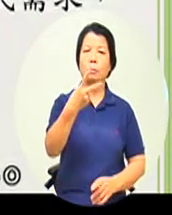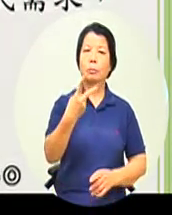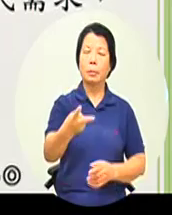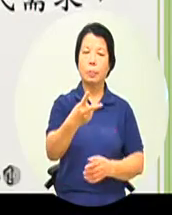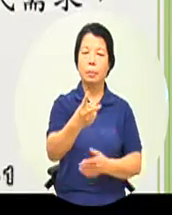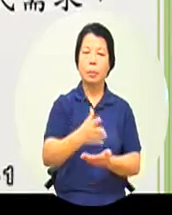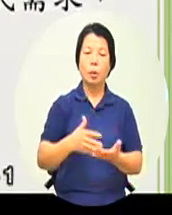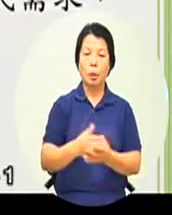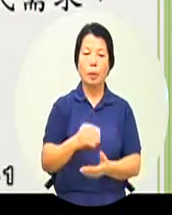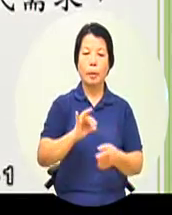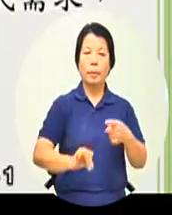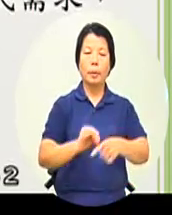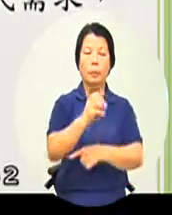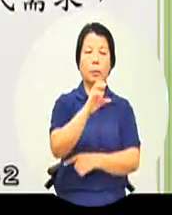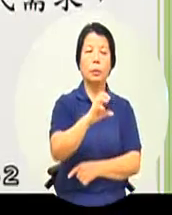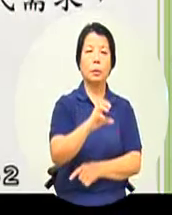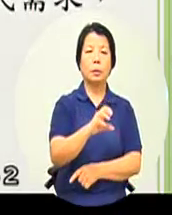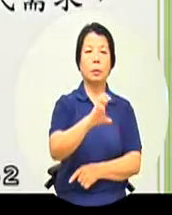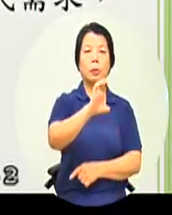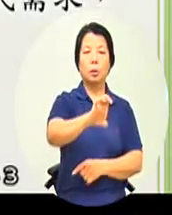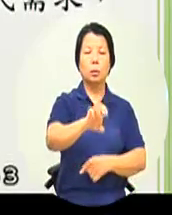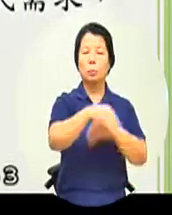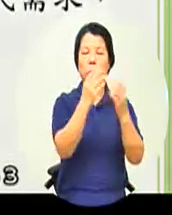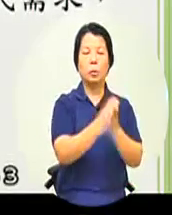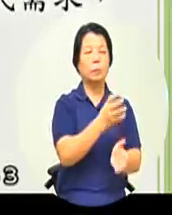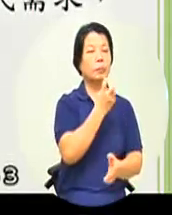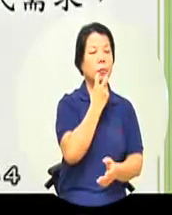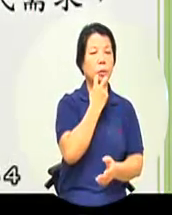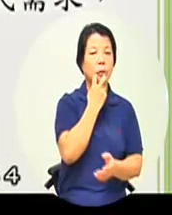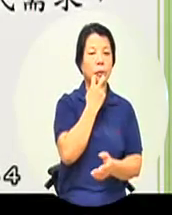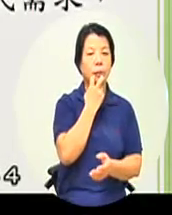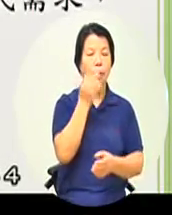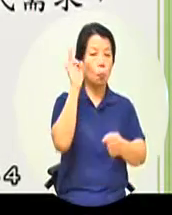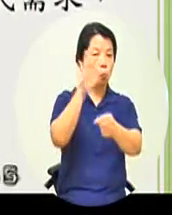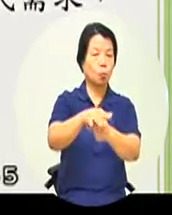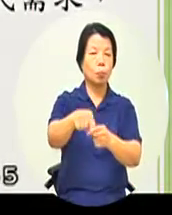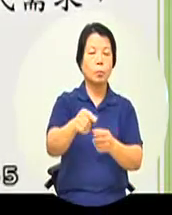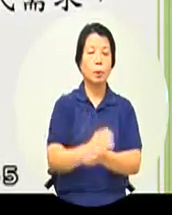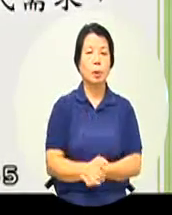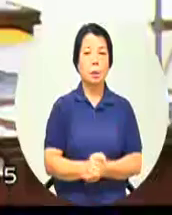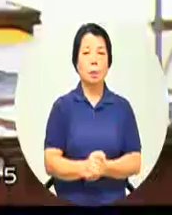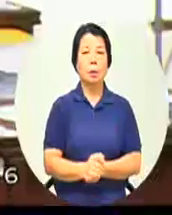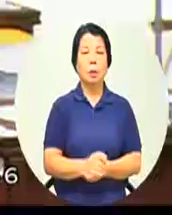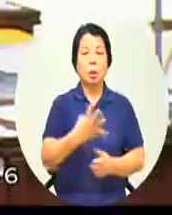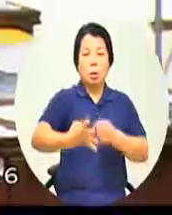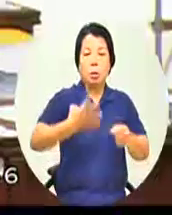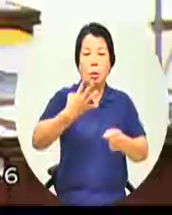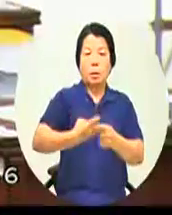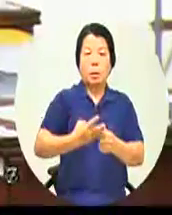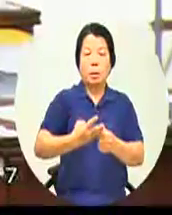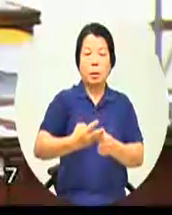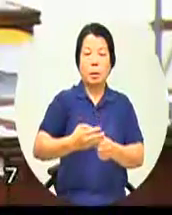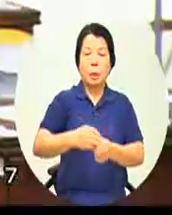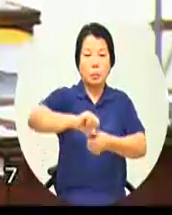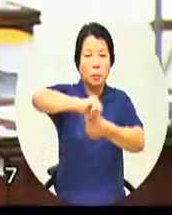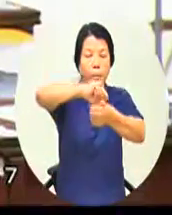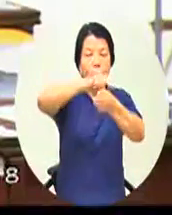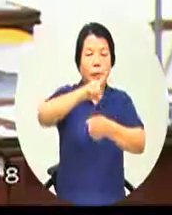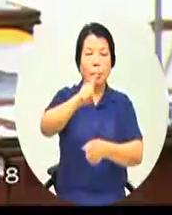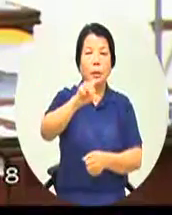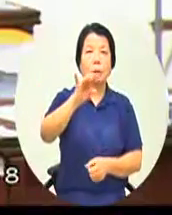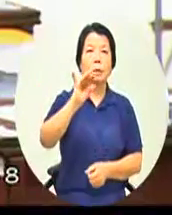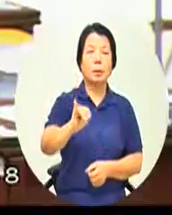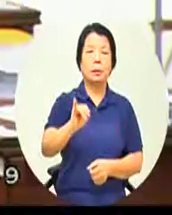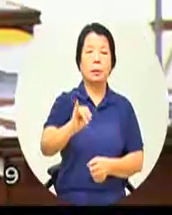九成拢是中央负担的嘛，哦，啊，要增加1000班嘛，从4年来啊，要增加1000班嘛，对不对？哦，今仔日新生院已经拍